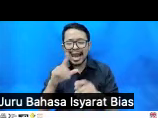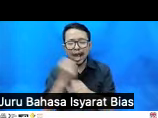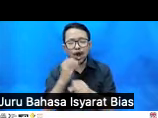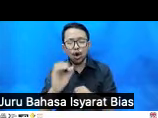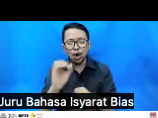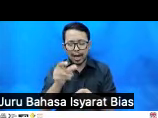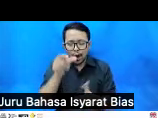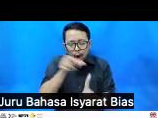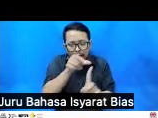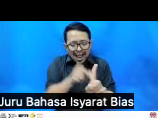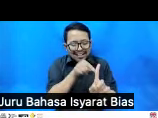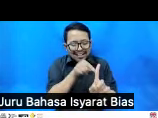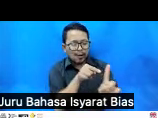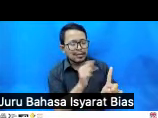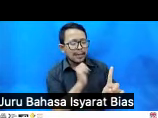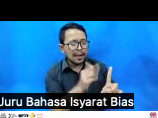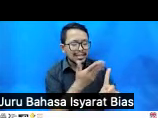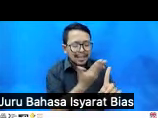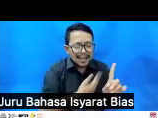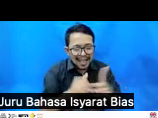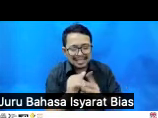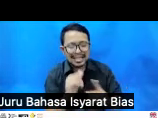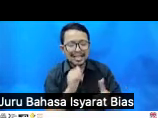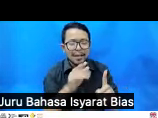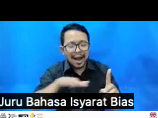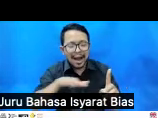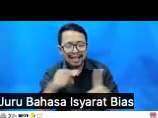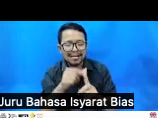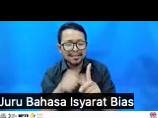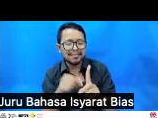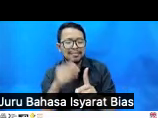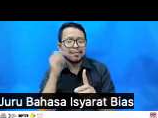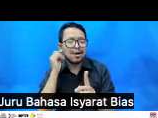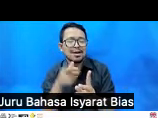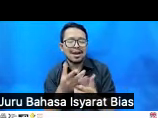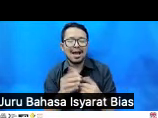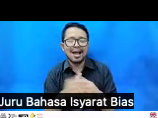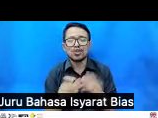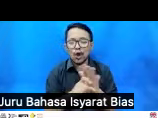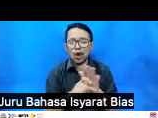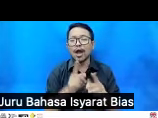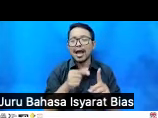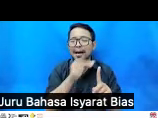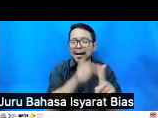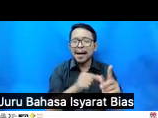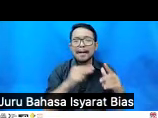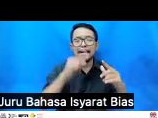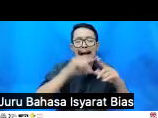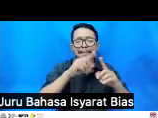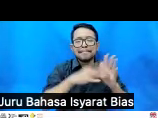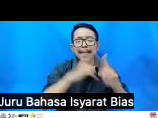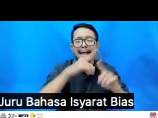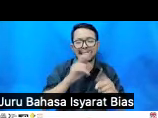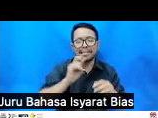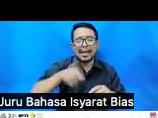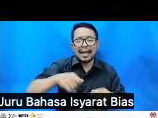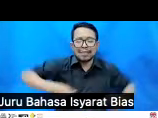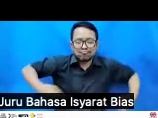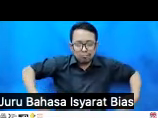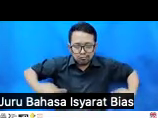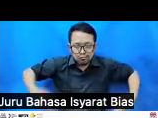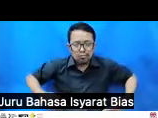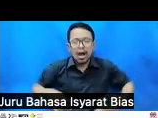mempunyai cerita-cerita tertentu atau cerita-cerita khusus. Contohnya misalnya Pak Ahmad yang memakai kursi roda